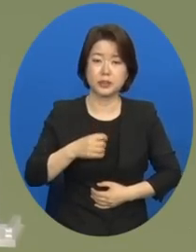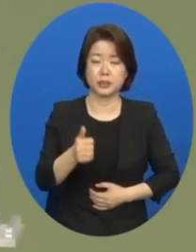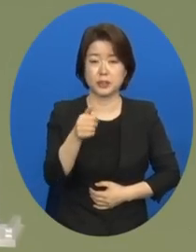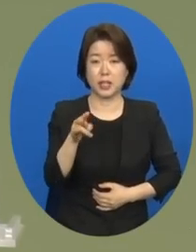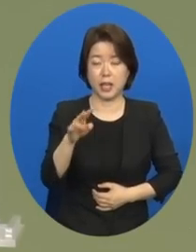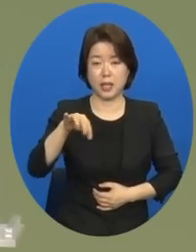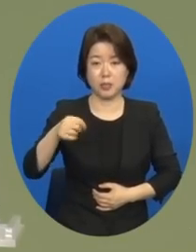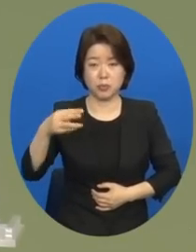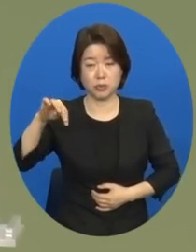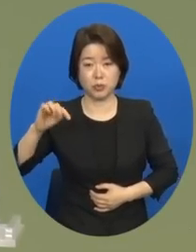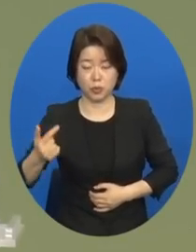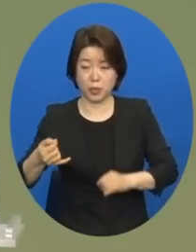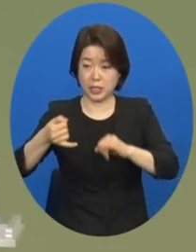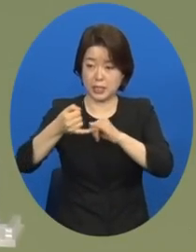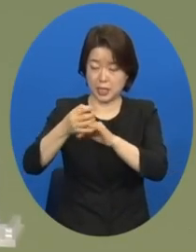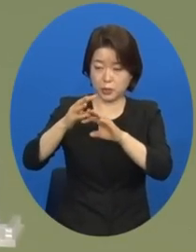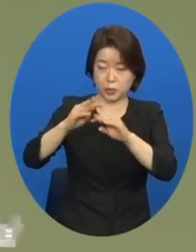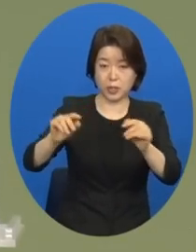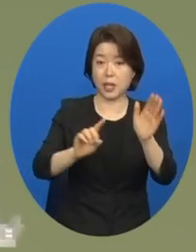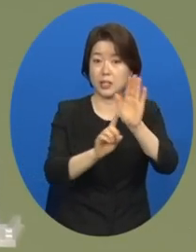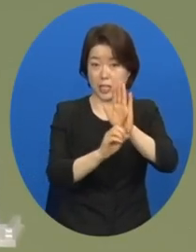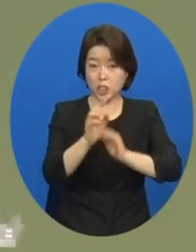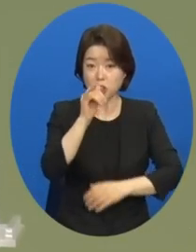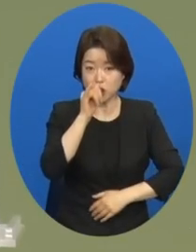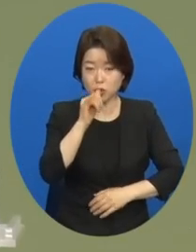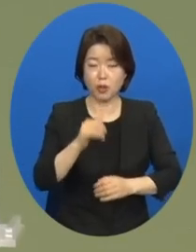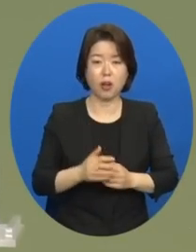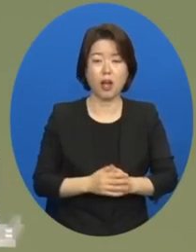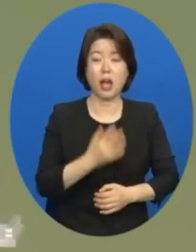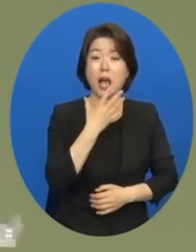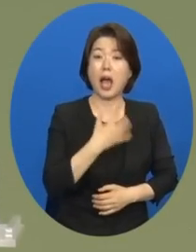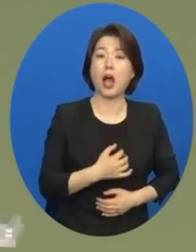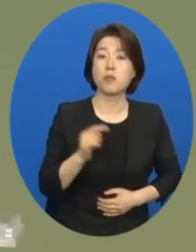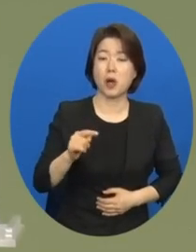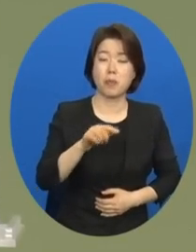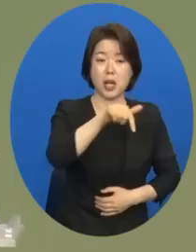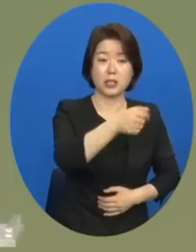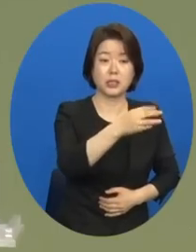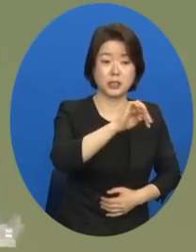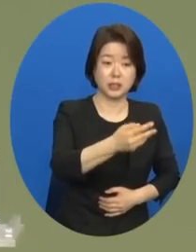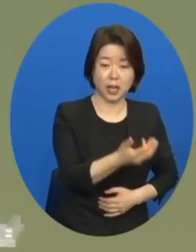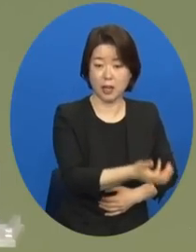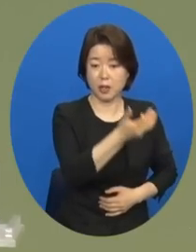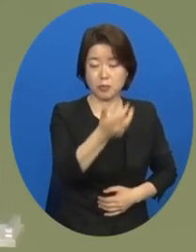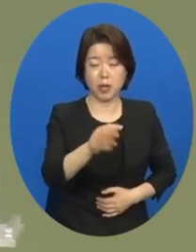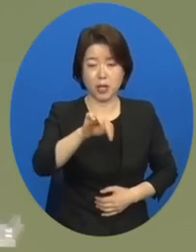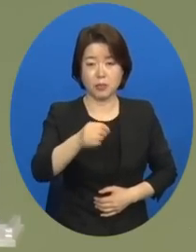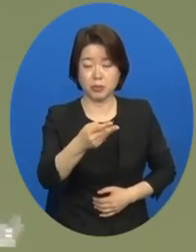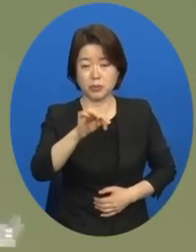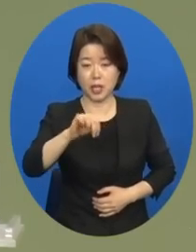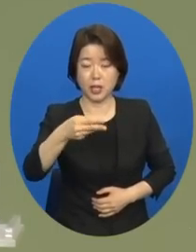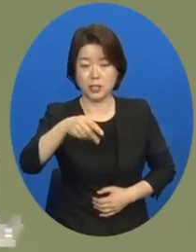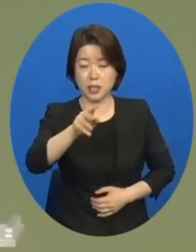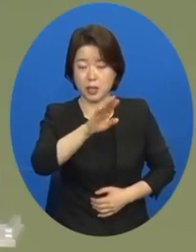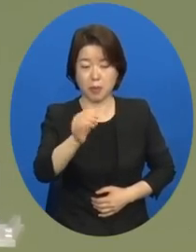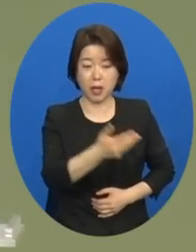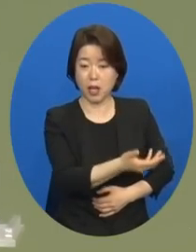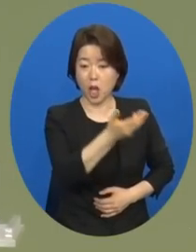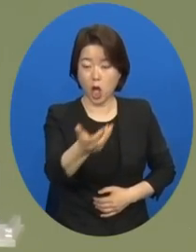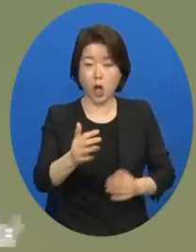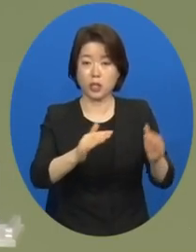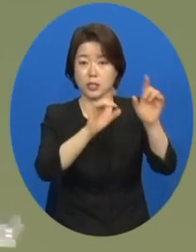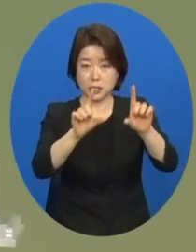헤브론은 약속의 땅을 늘 상징하고 있는데요 아브라함은 이제 그라를 거쳐 부회를 세바를 위주했었는데 사라가